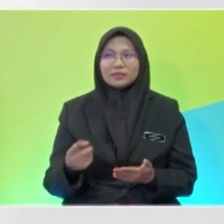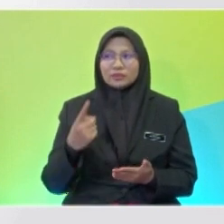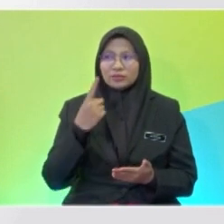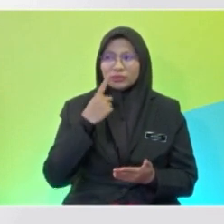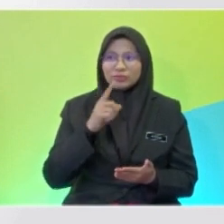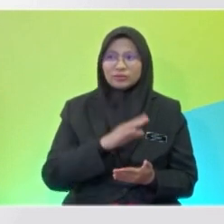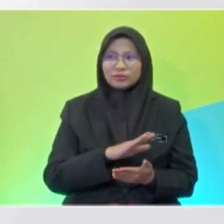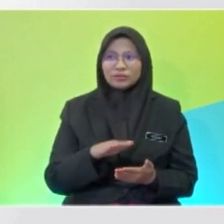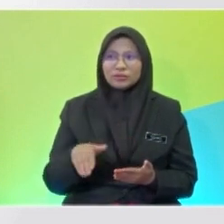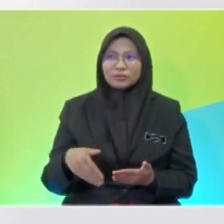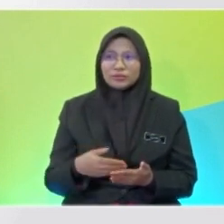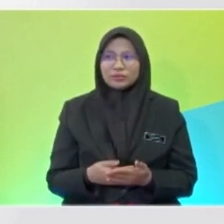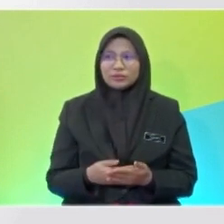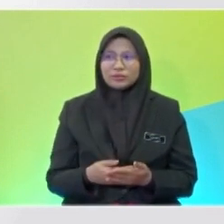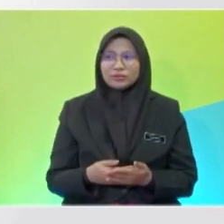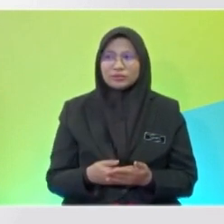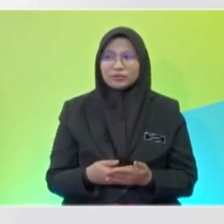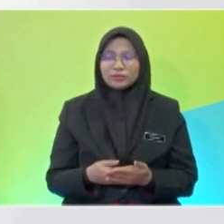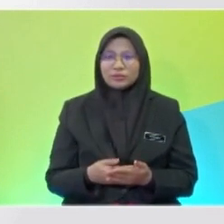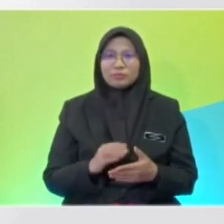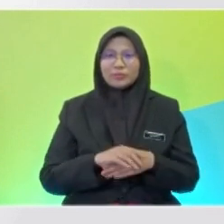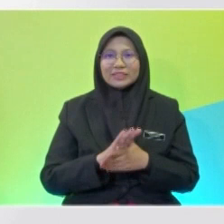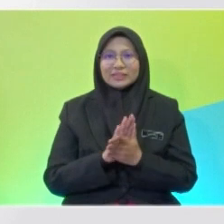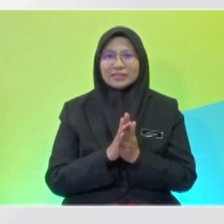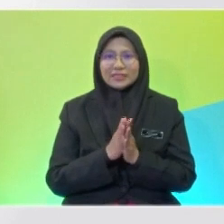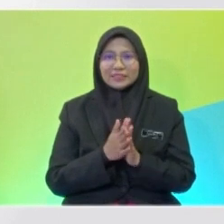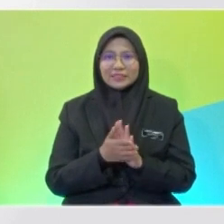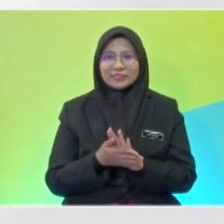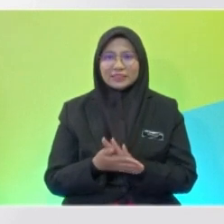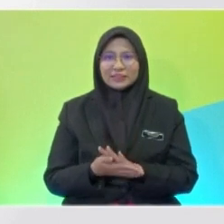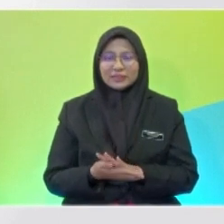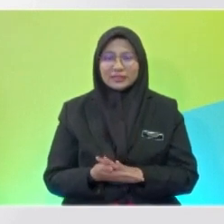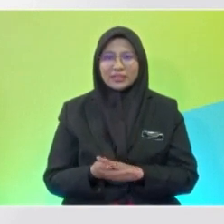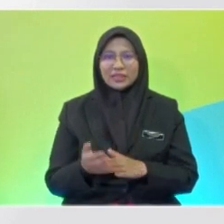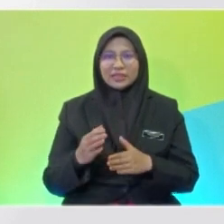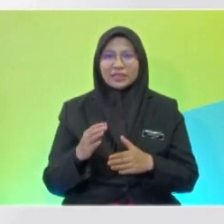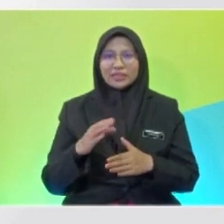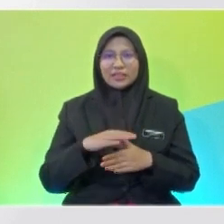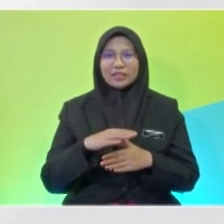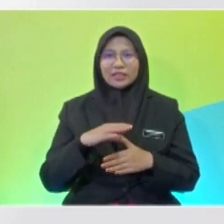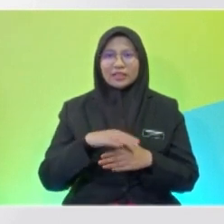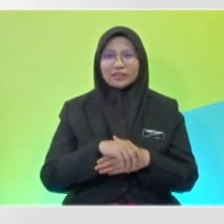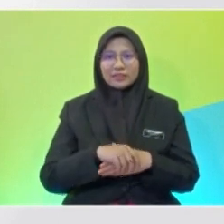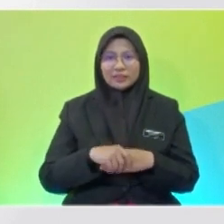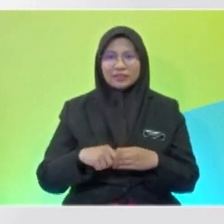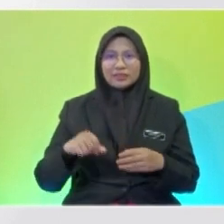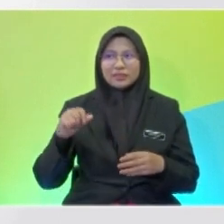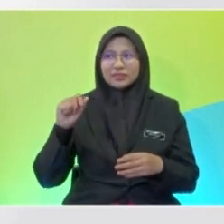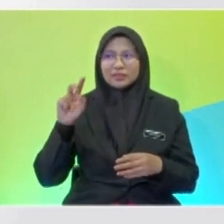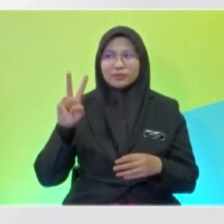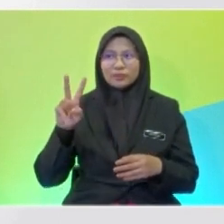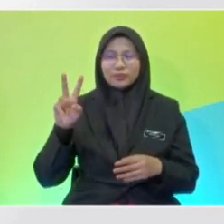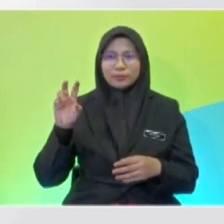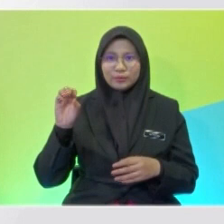12 ringgit dua ringgit sehingga 50 cc Ringgit 50 lusin 3 Ringgit jumlahnya ialah 20 Ringgit dan